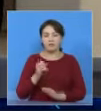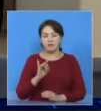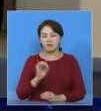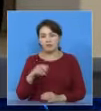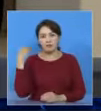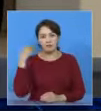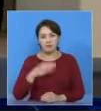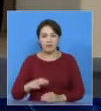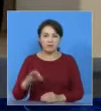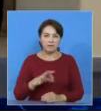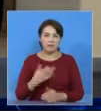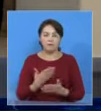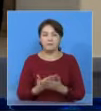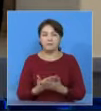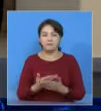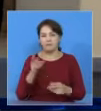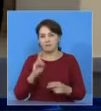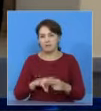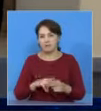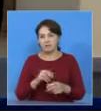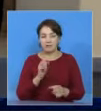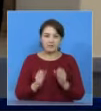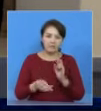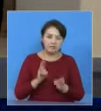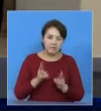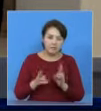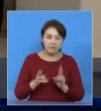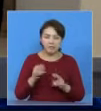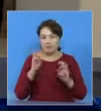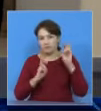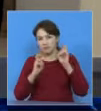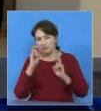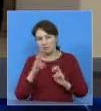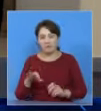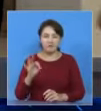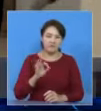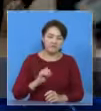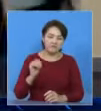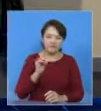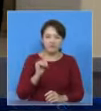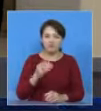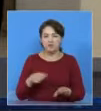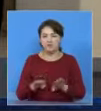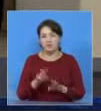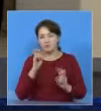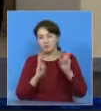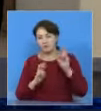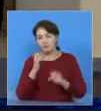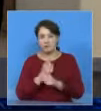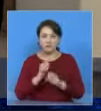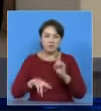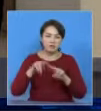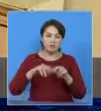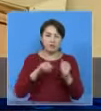предприниматели Актюбинской области. Это заготовочные цеха, фермы, также завод по производству